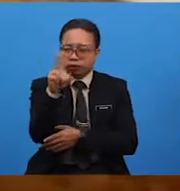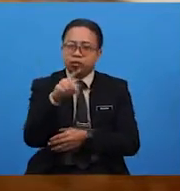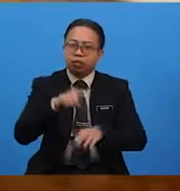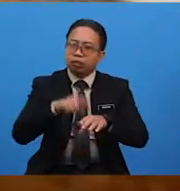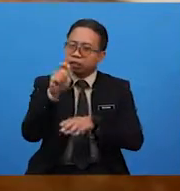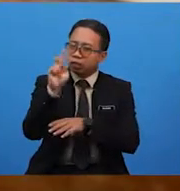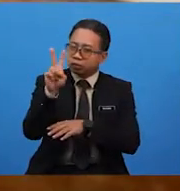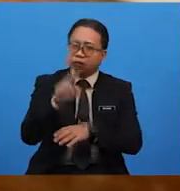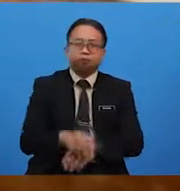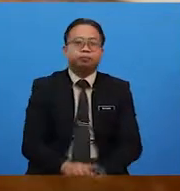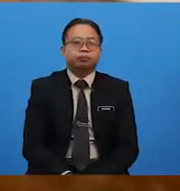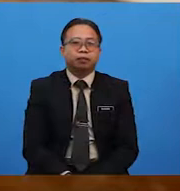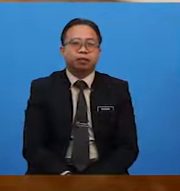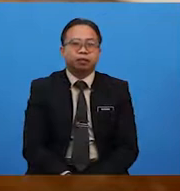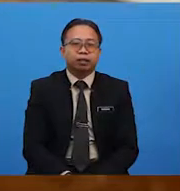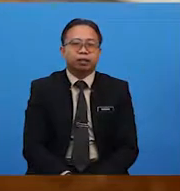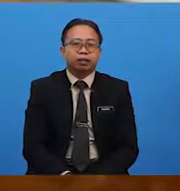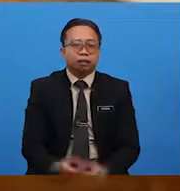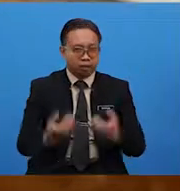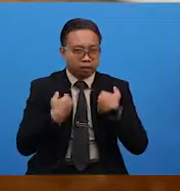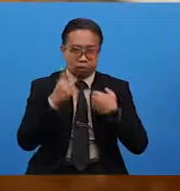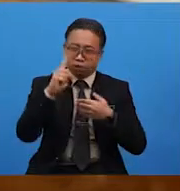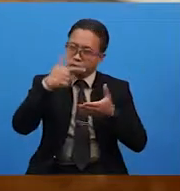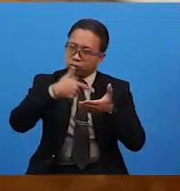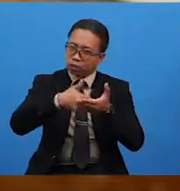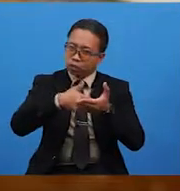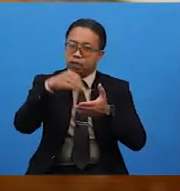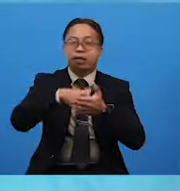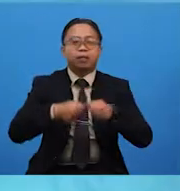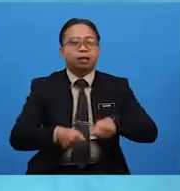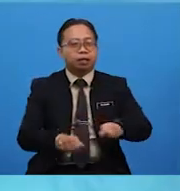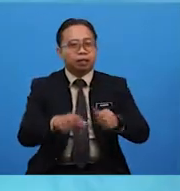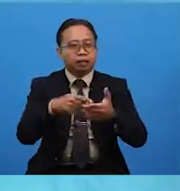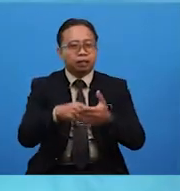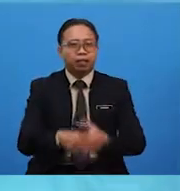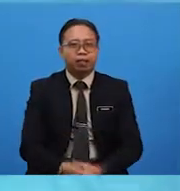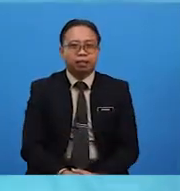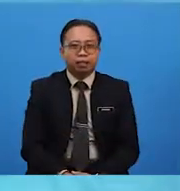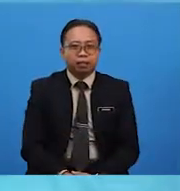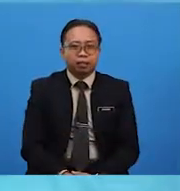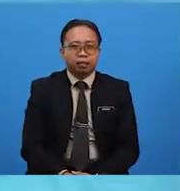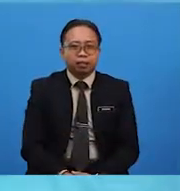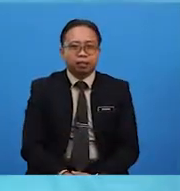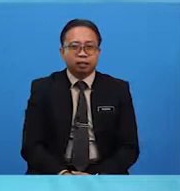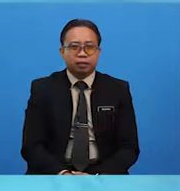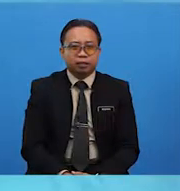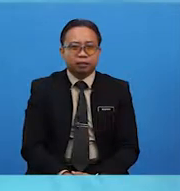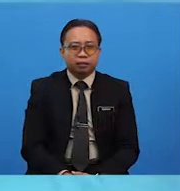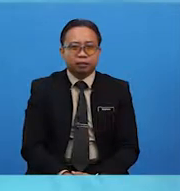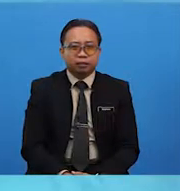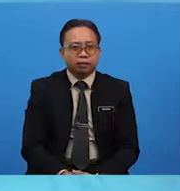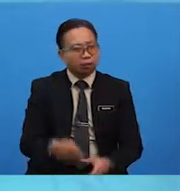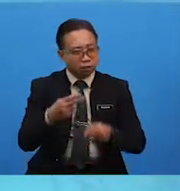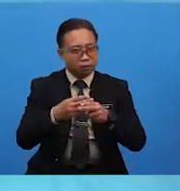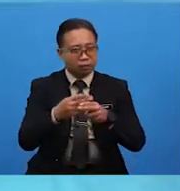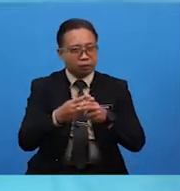y6yyyy betul-betul dan sebelumnya ada seorang lagi dalam aliran ini yaitu roj League Stone paint